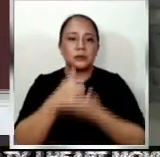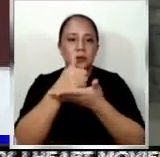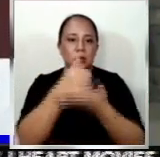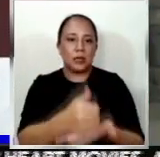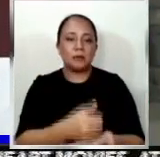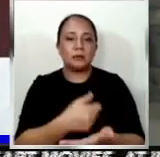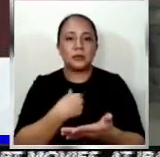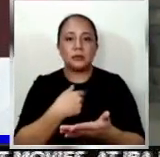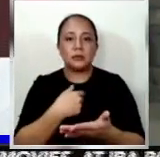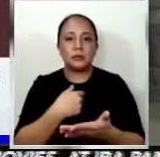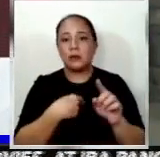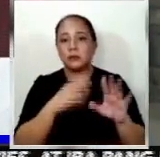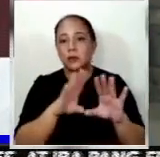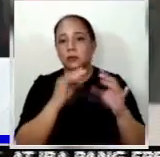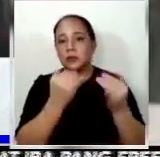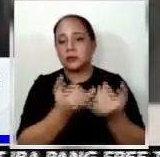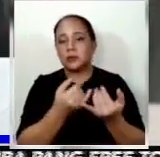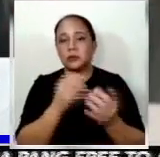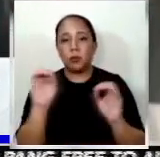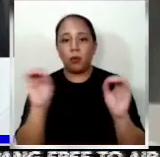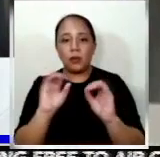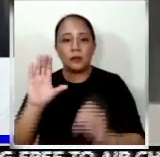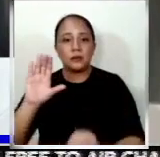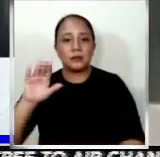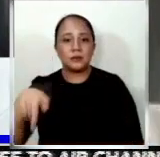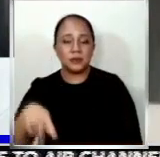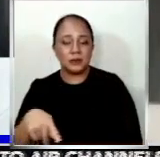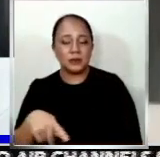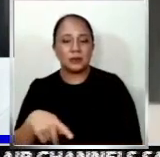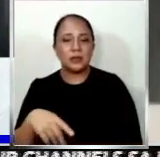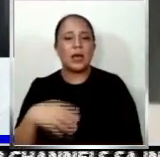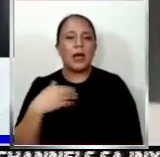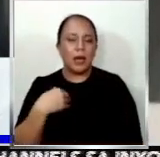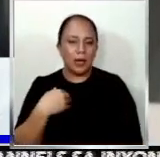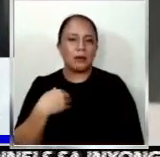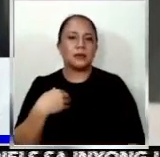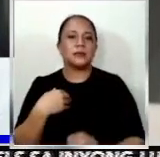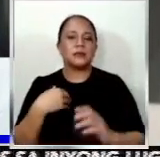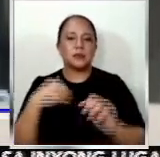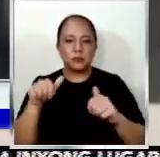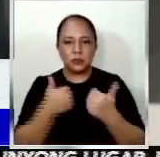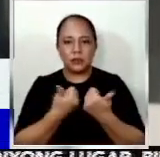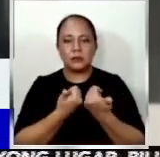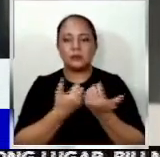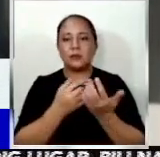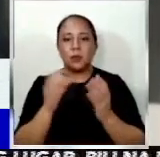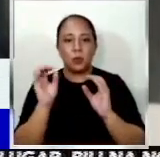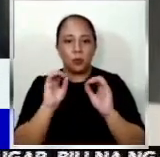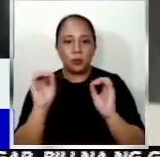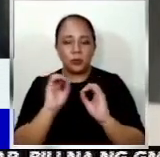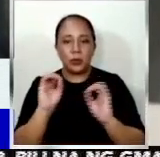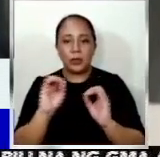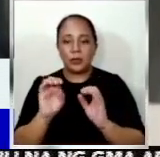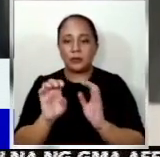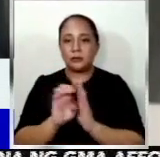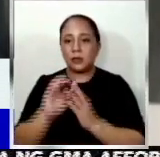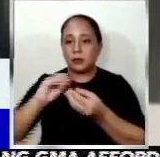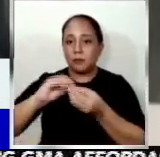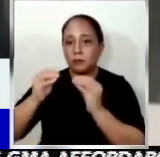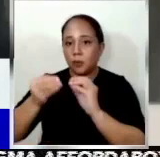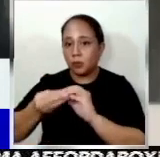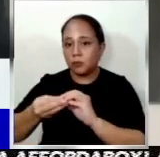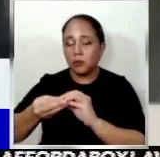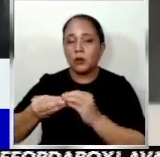company para sa mga walang cellphone. There were challenges nga po, like yun pong wala silang mga mobile number. And for those